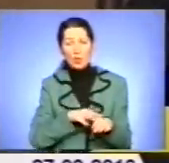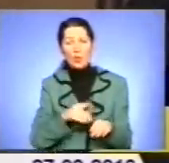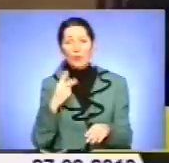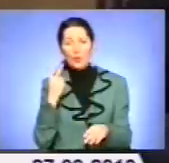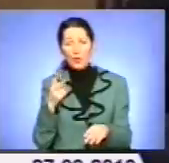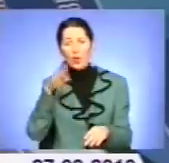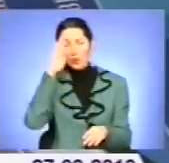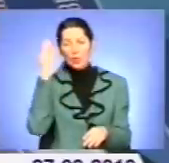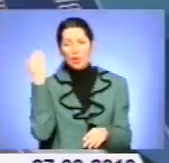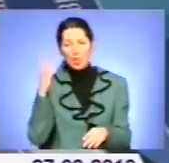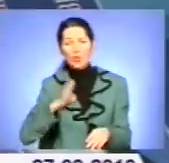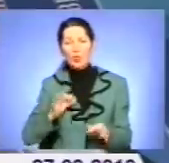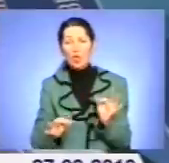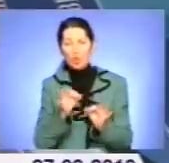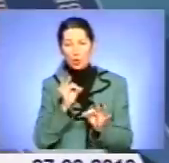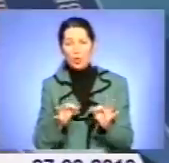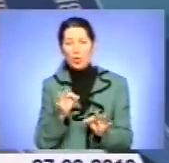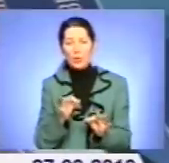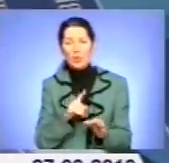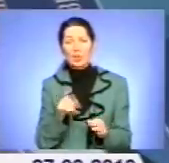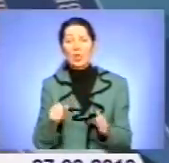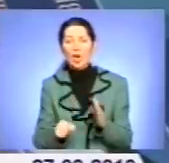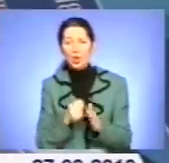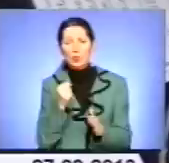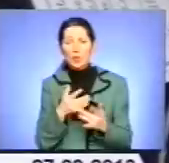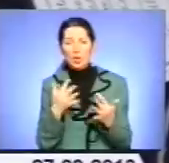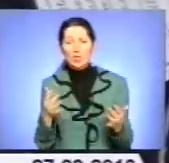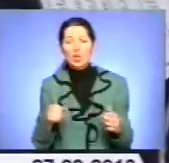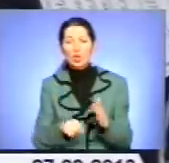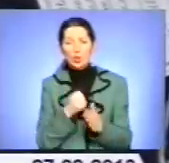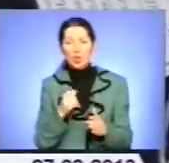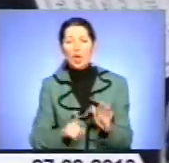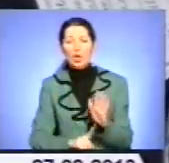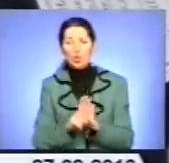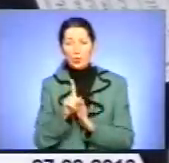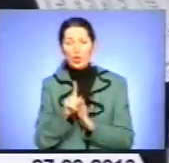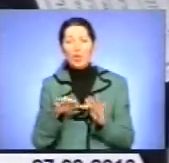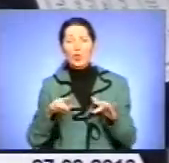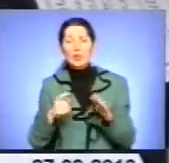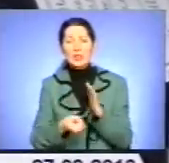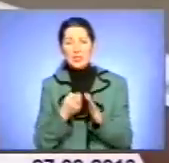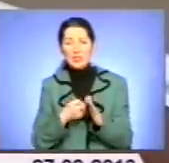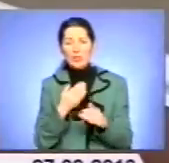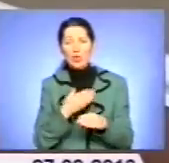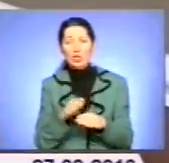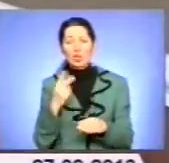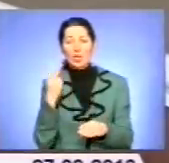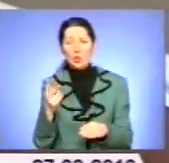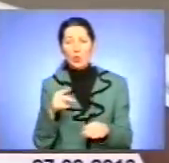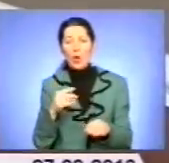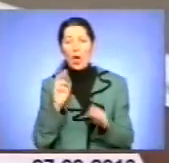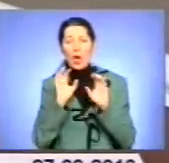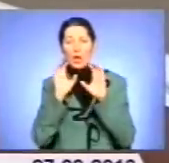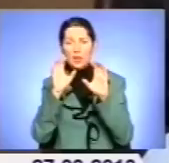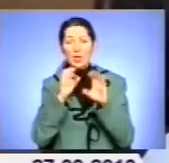наркотичних засобів. Розпочато кримінальне провадження за статтями 189 частиною 2 та 296 частиною 2 Кримінального